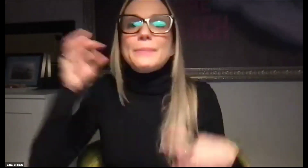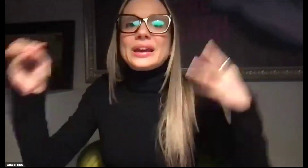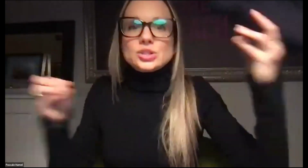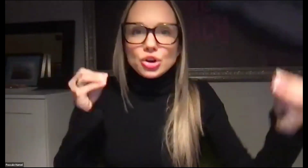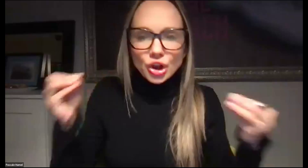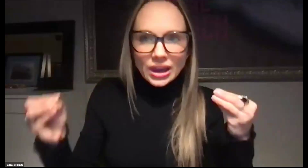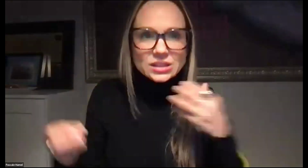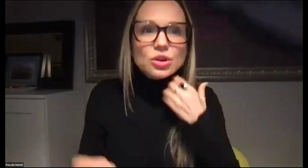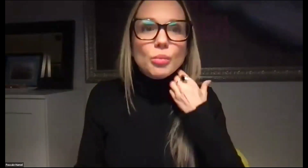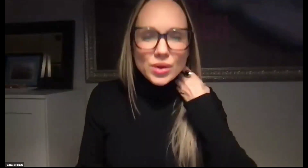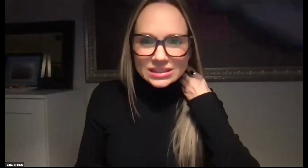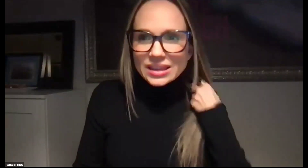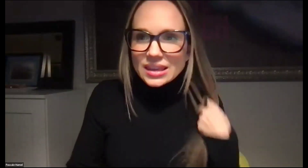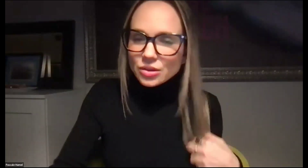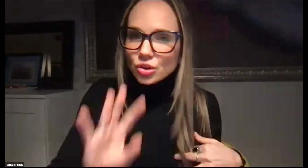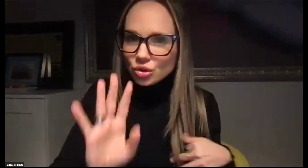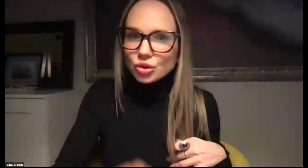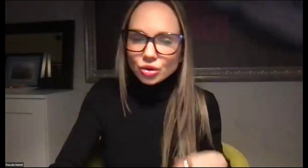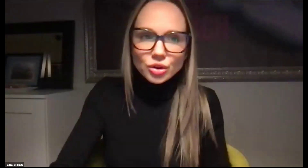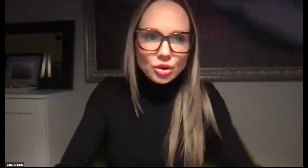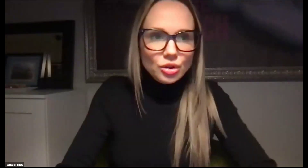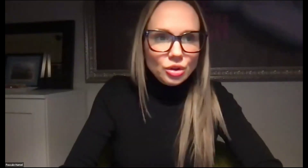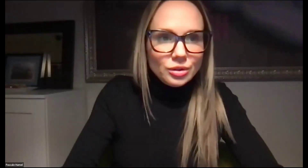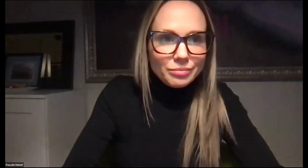OK? Après ça, le reste, on peut Super. essayer